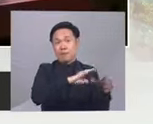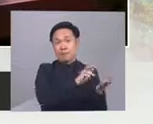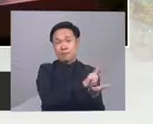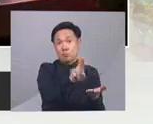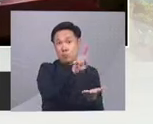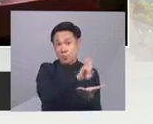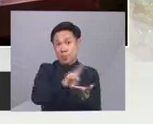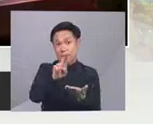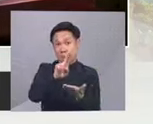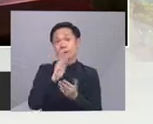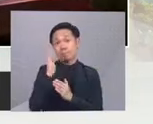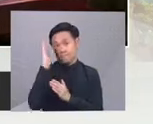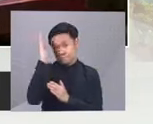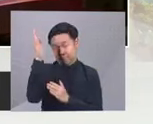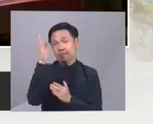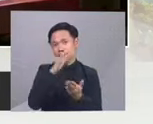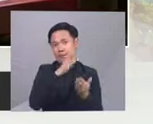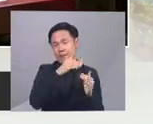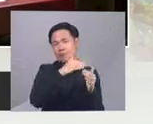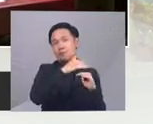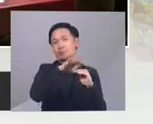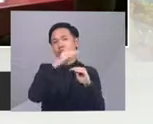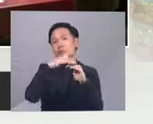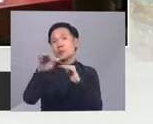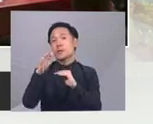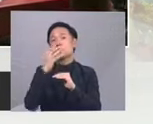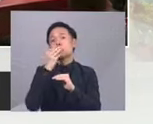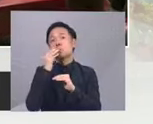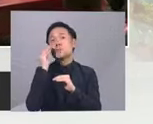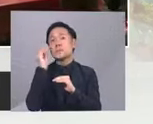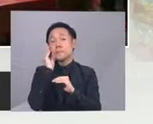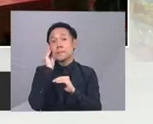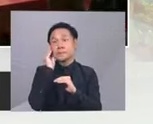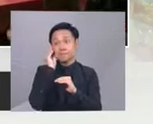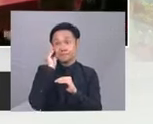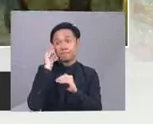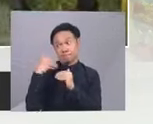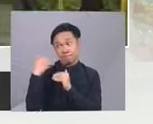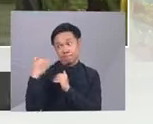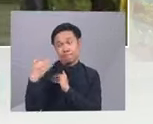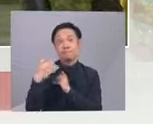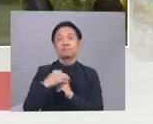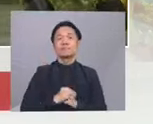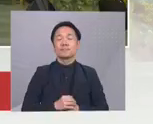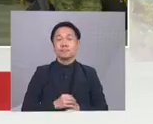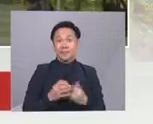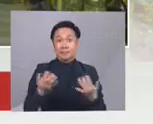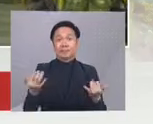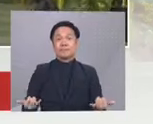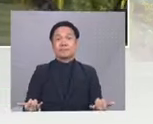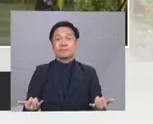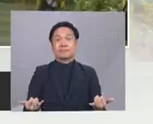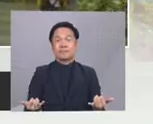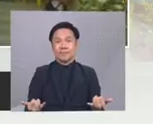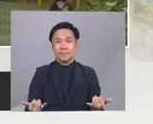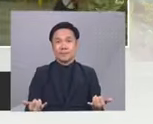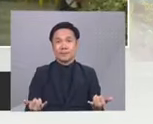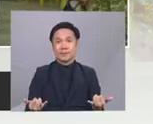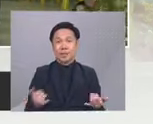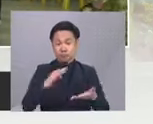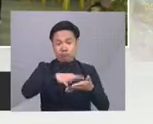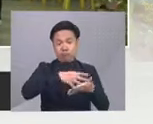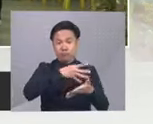ke kampung halaman masing-masing dalam masa terdekat. Hari ini, tiada